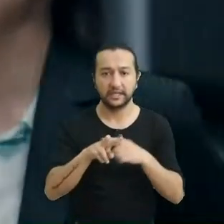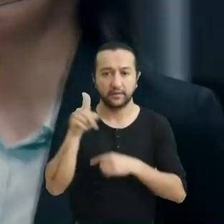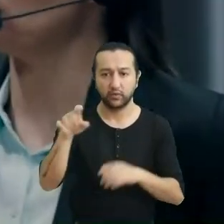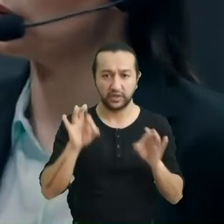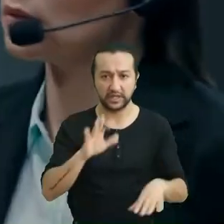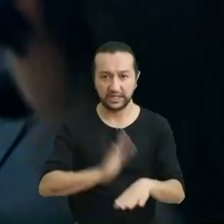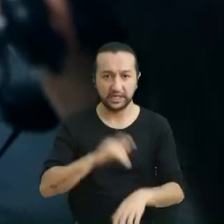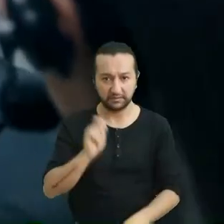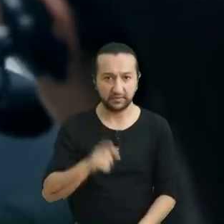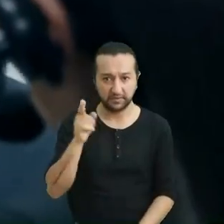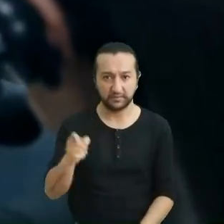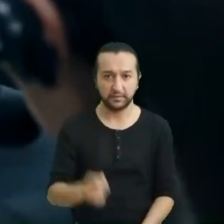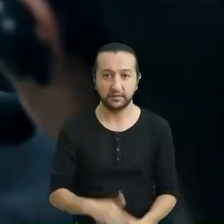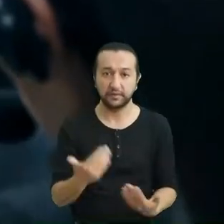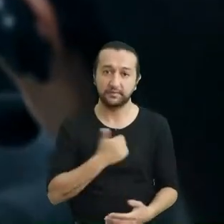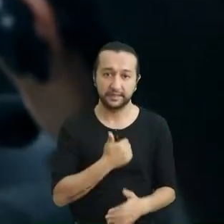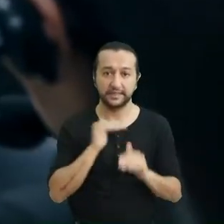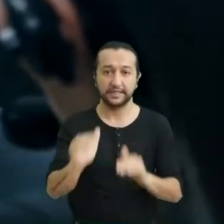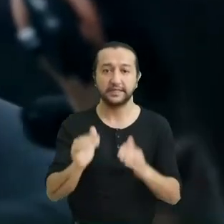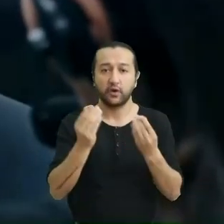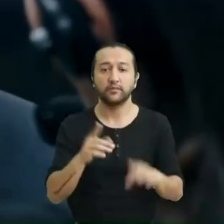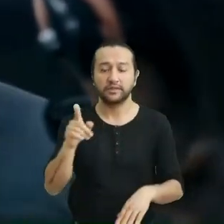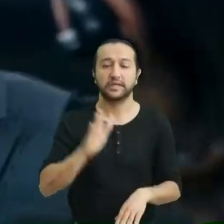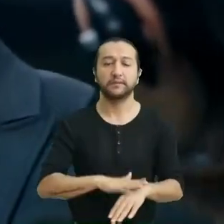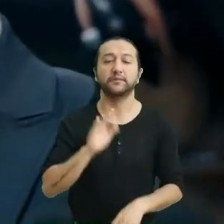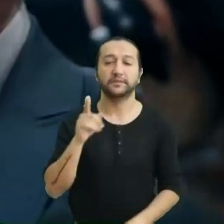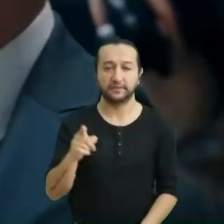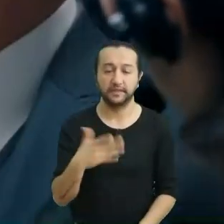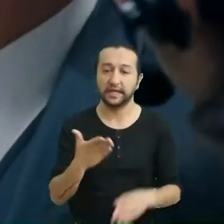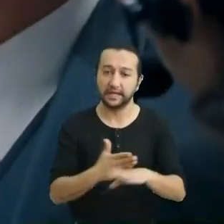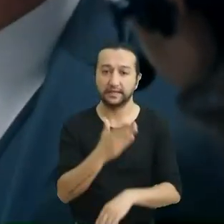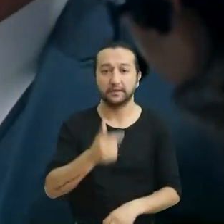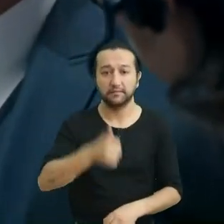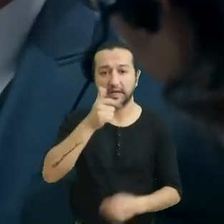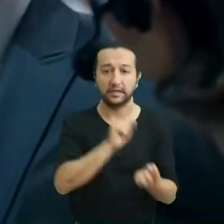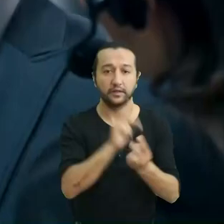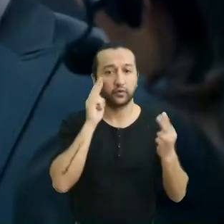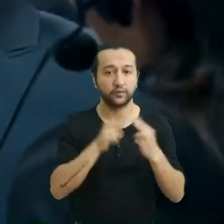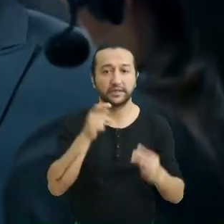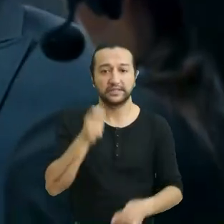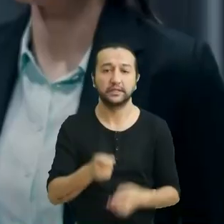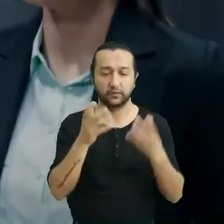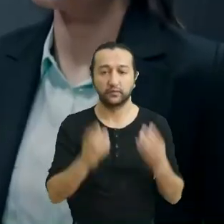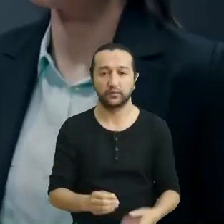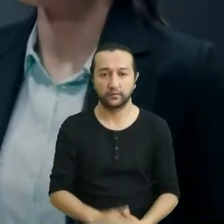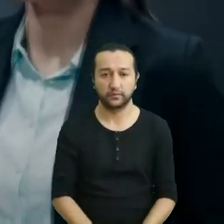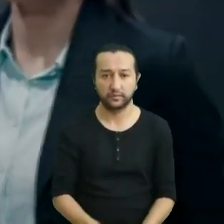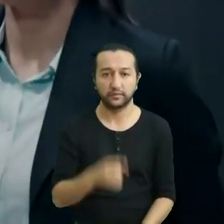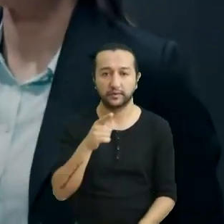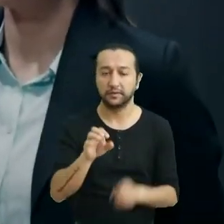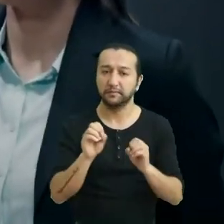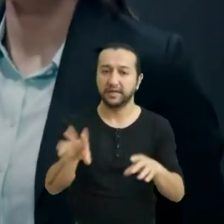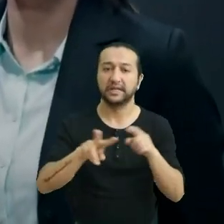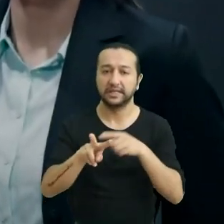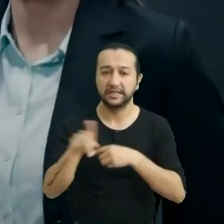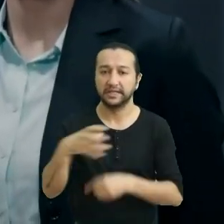kadarını yapabilir mi? Biz destek olmazsak yapamaz. Artık bakanla görüşmek şart oldu. Bırakalım